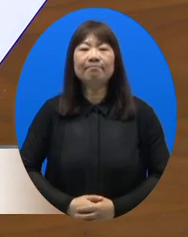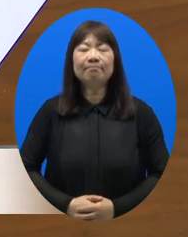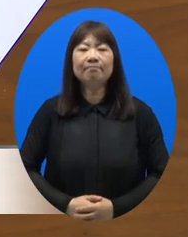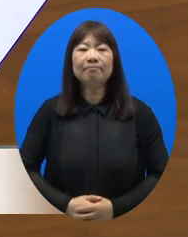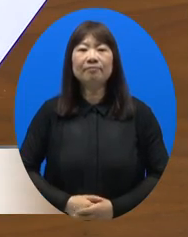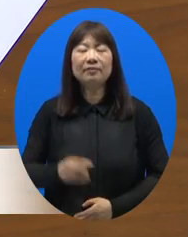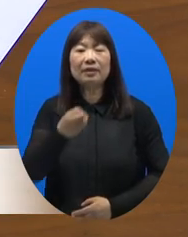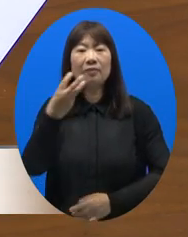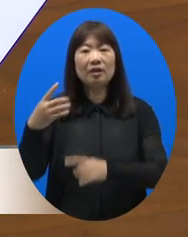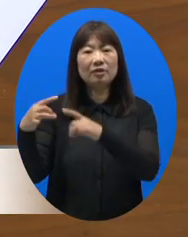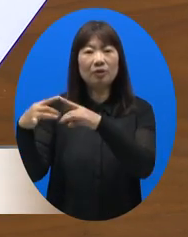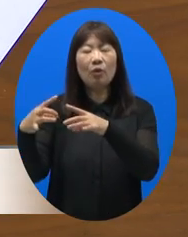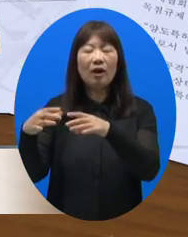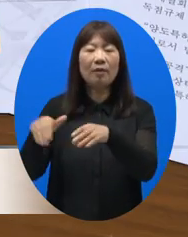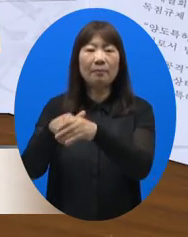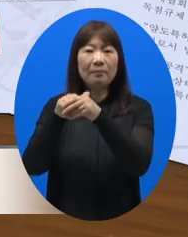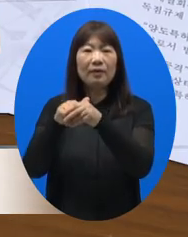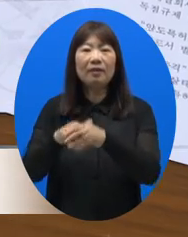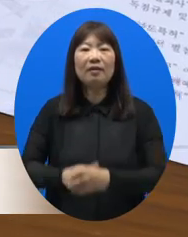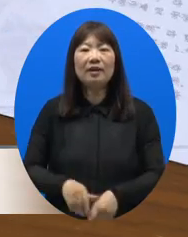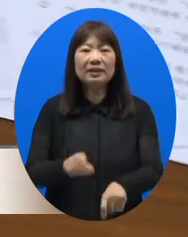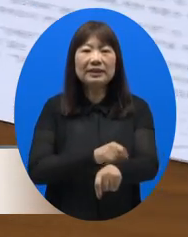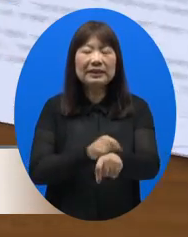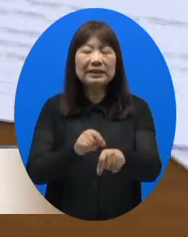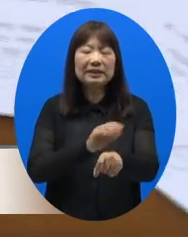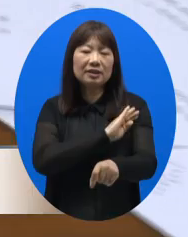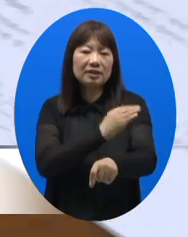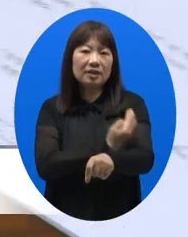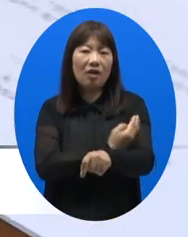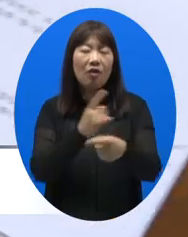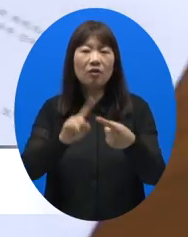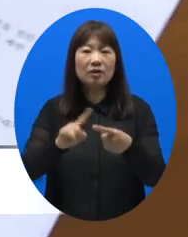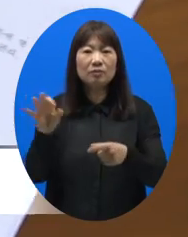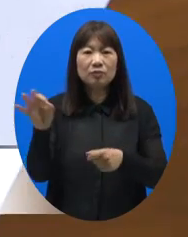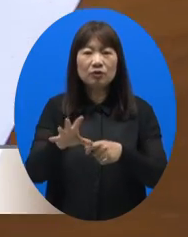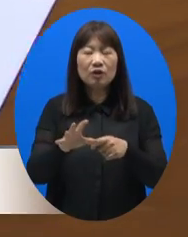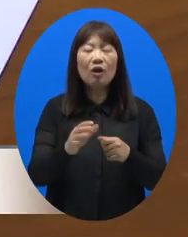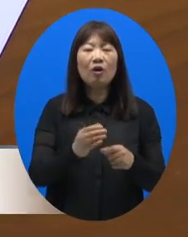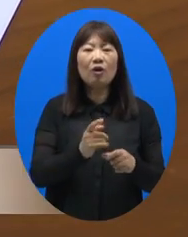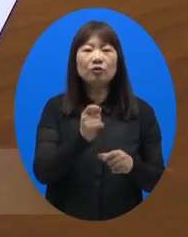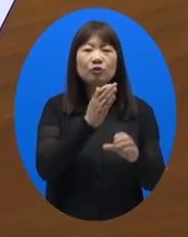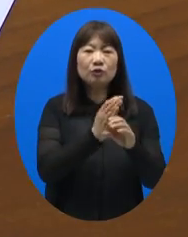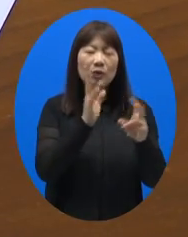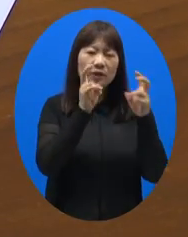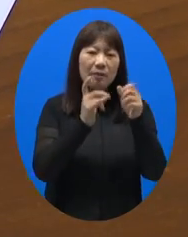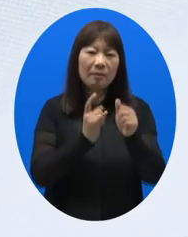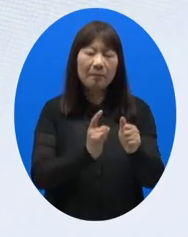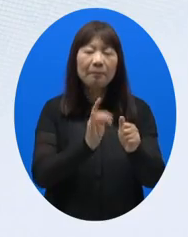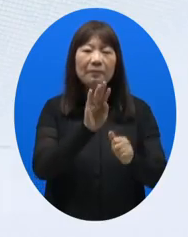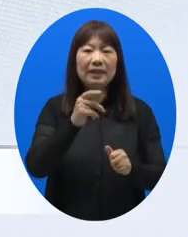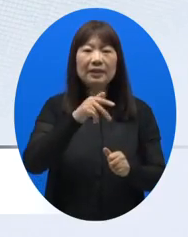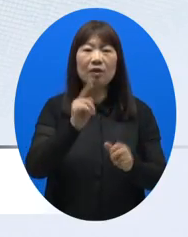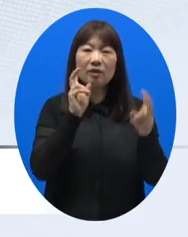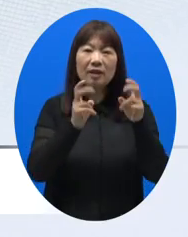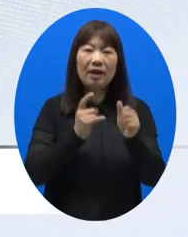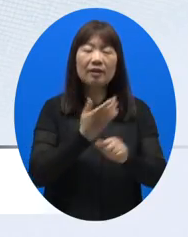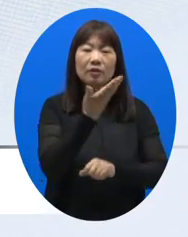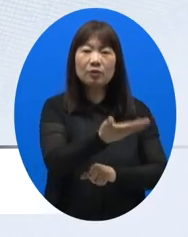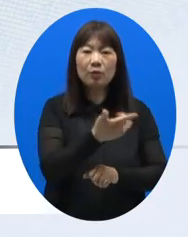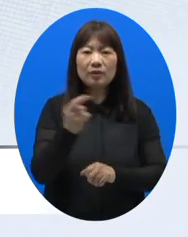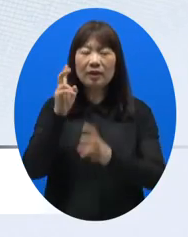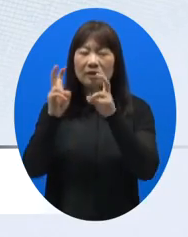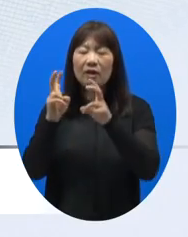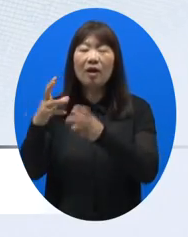경우도 는 삼성전자와 손잡고 특허 지브릴 무상으로 도내 중소기업과 벤처기업의 땅도 하고 있습니다 대기업이 보유한